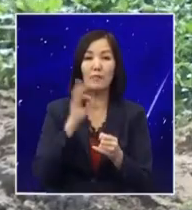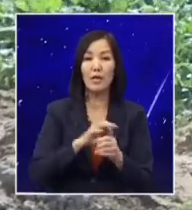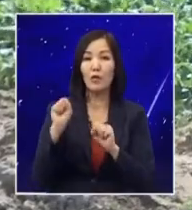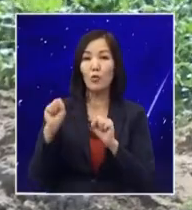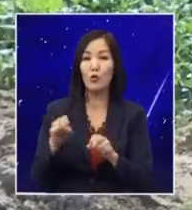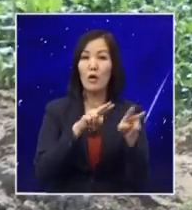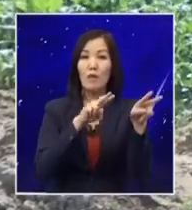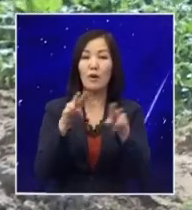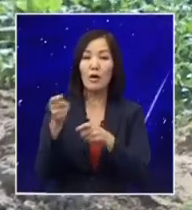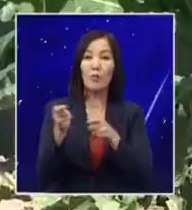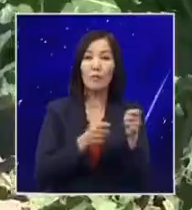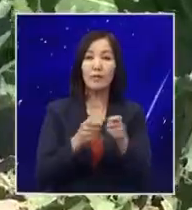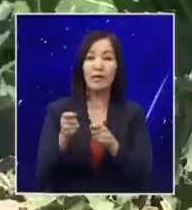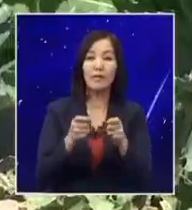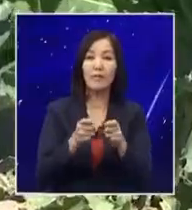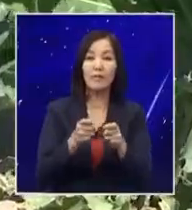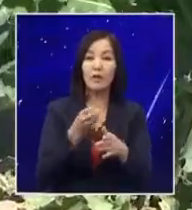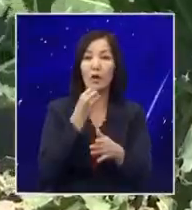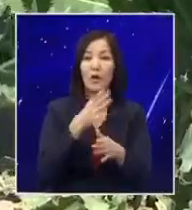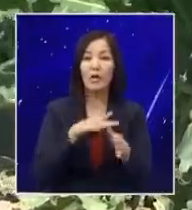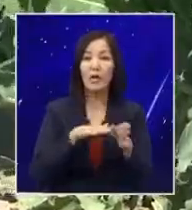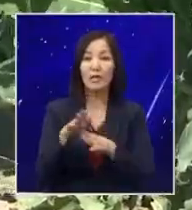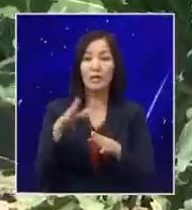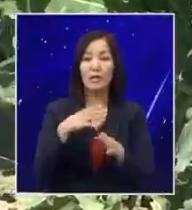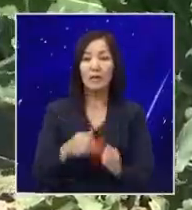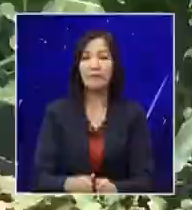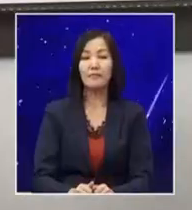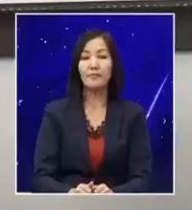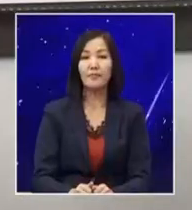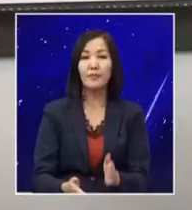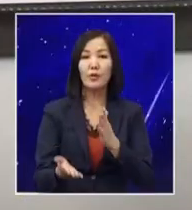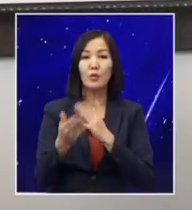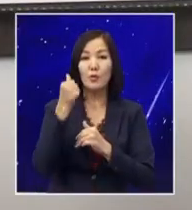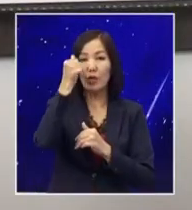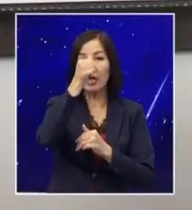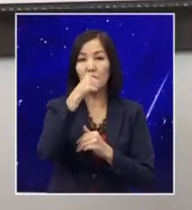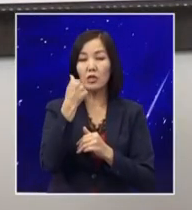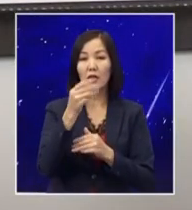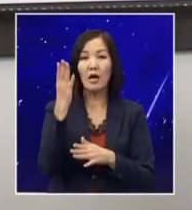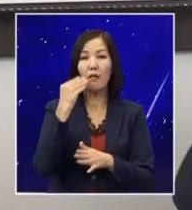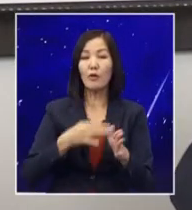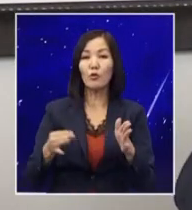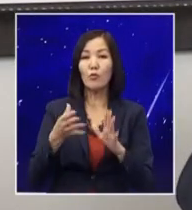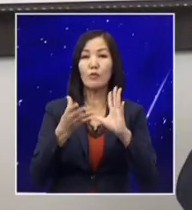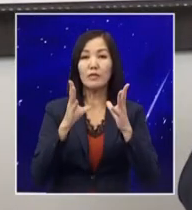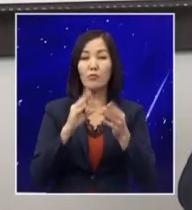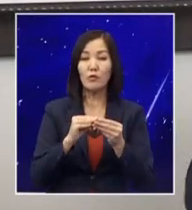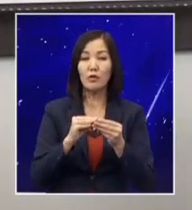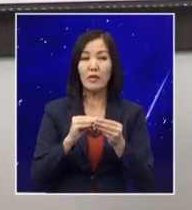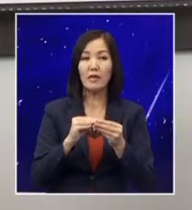қорғалуын бақылау басқармасы ілкімді істер атқарып жатыр. Өткен жылдары Облыс көлемінде бізде